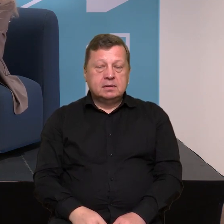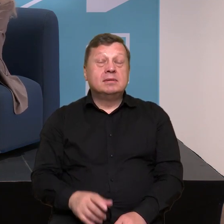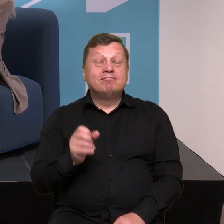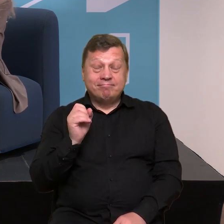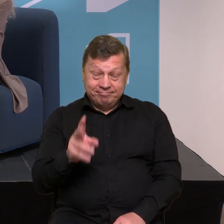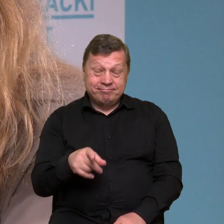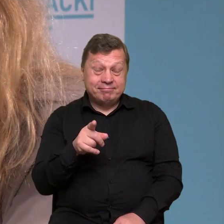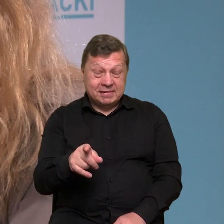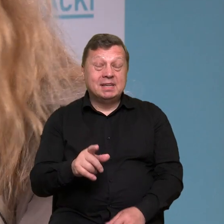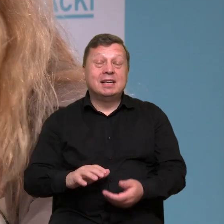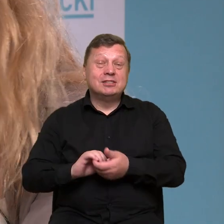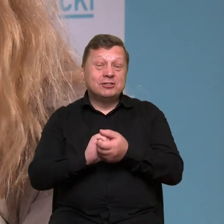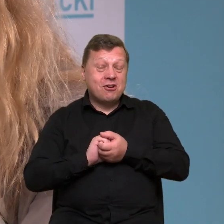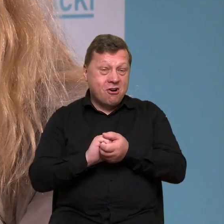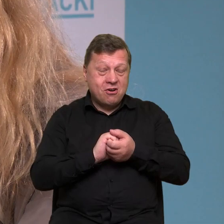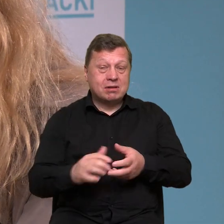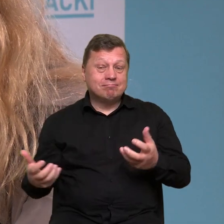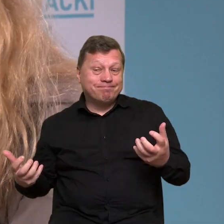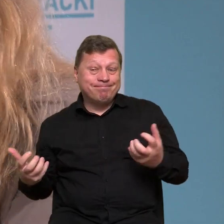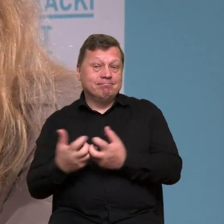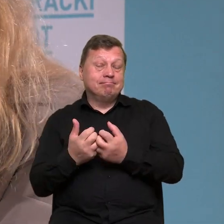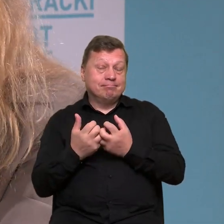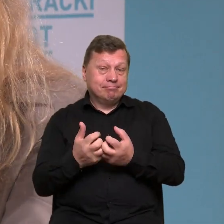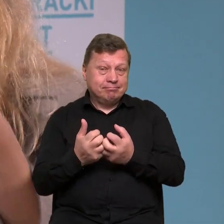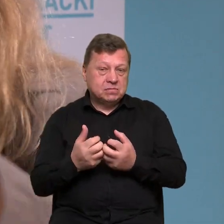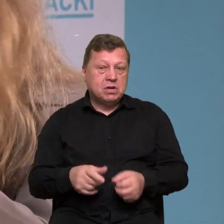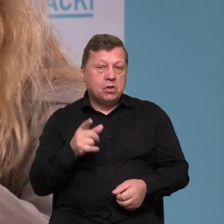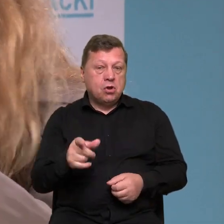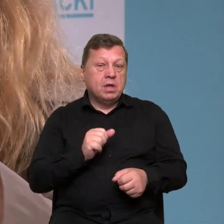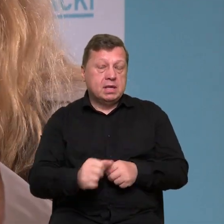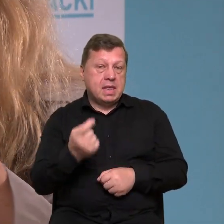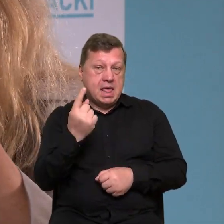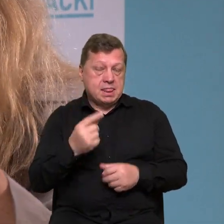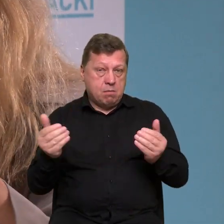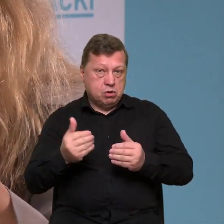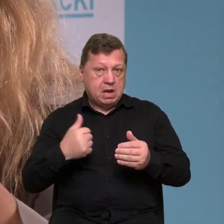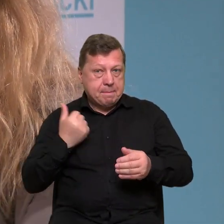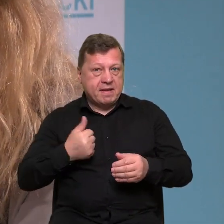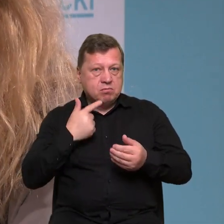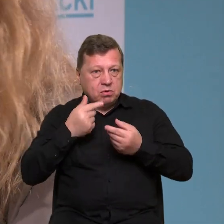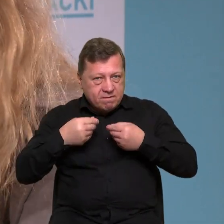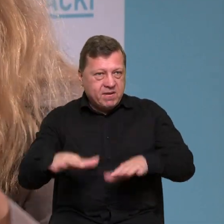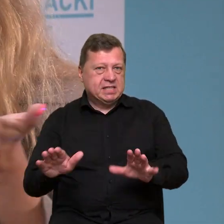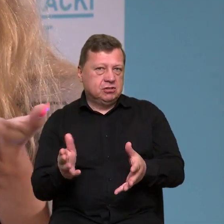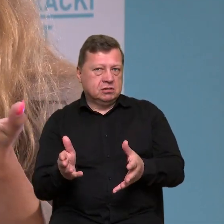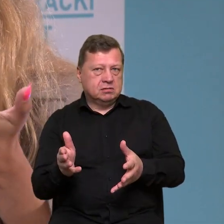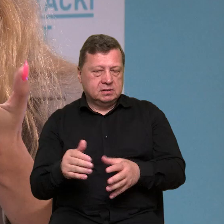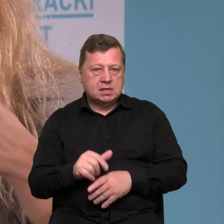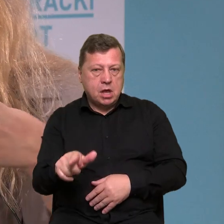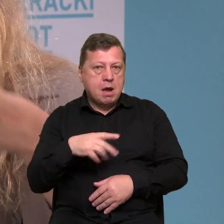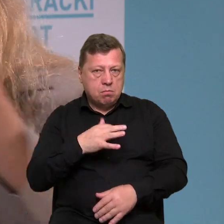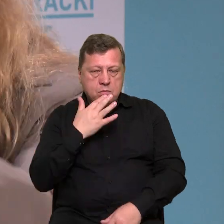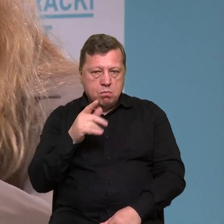Tak, solidarność i więź to jedyna możliwość, żeby wyjść z tego. I to tu mówiłam